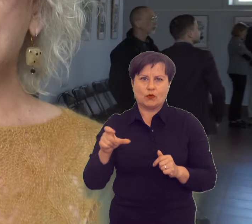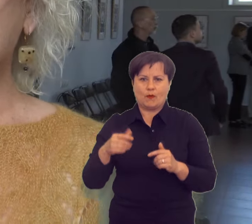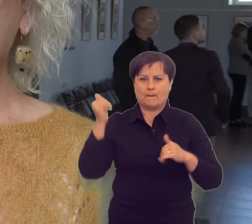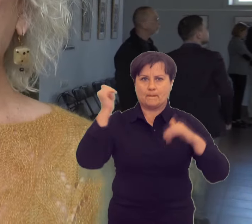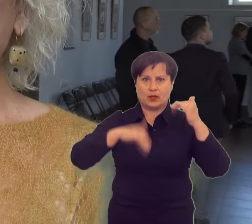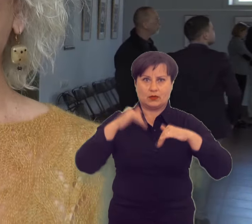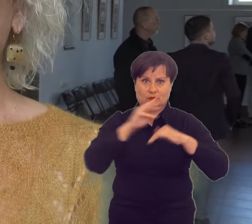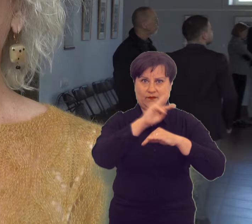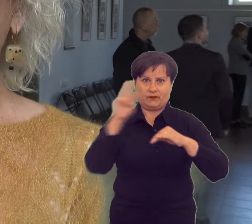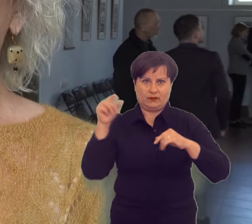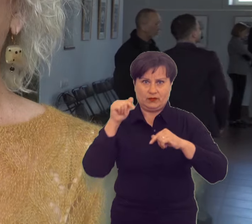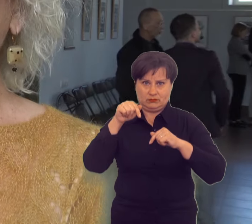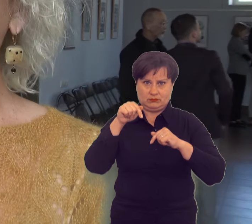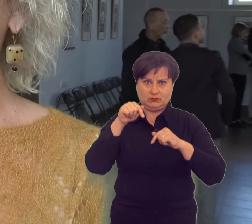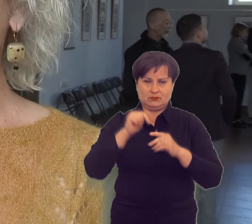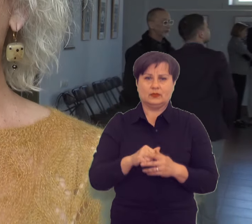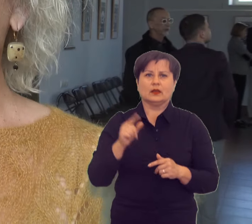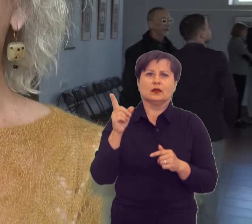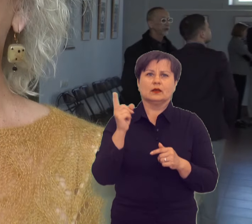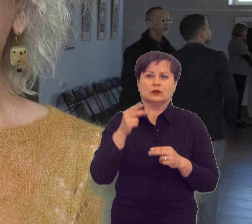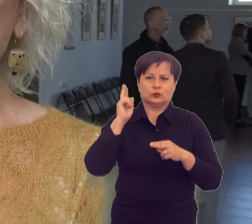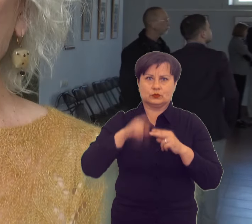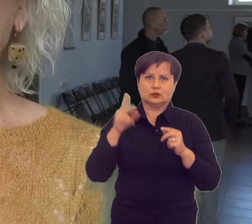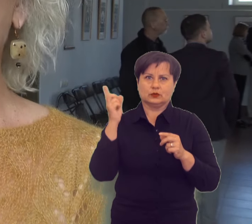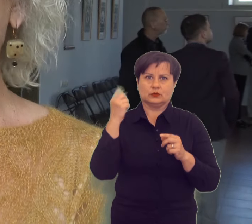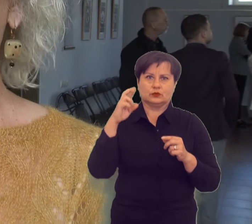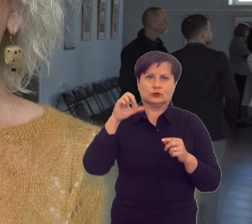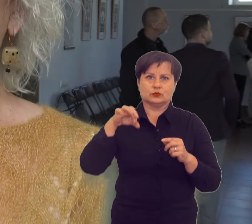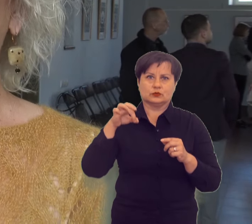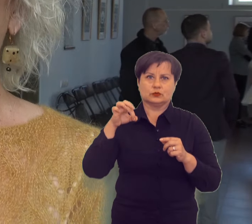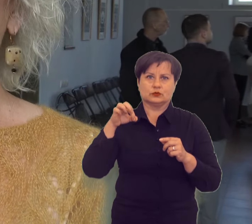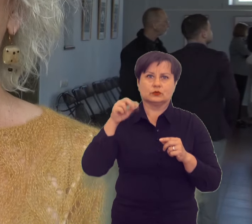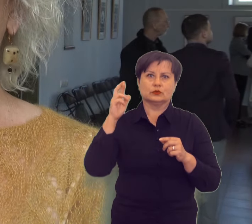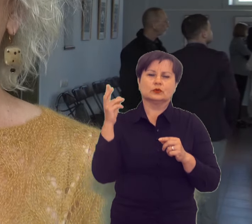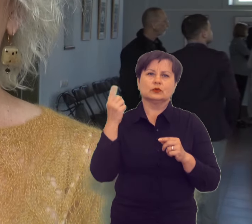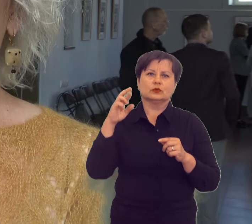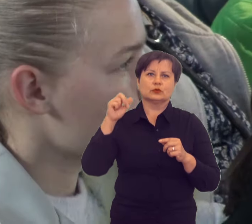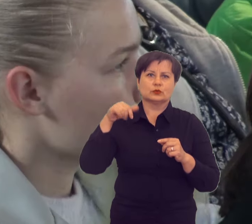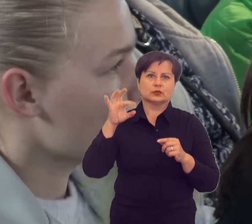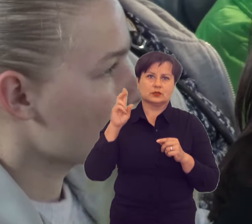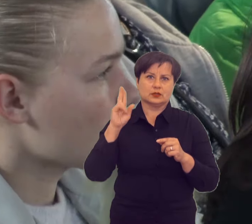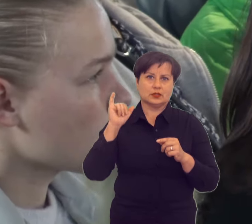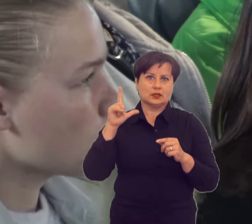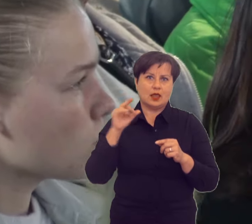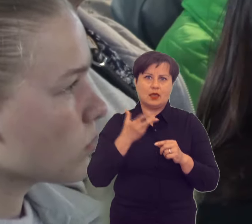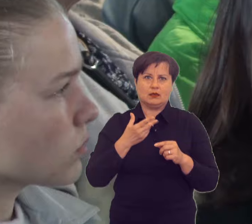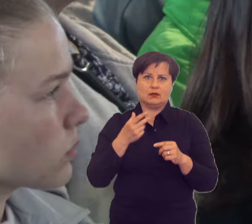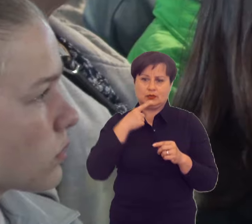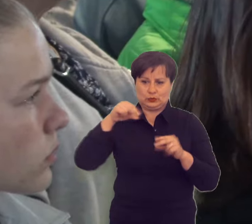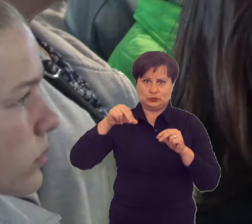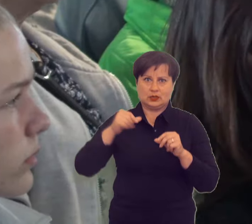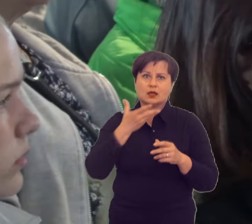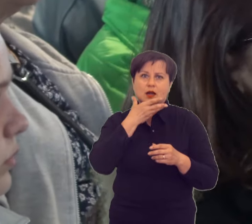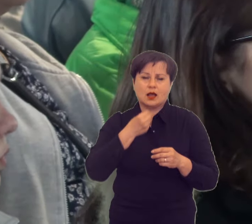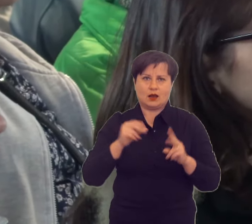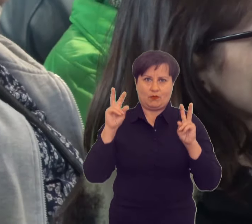savivaldybės svetainėje, nusprendė, kad Druskylė yra pats gražiausias pavadinimas. Pavadinimai buvo imti iš praeitais